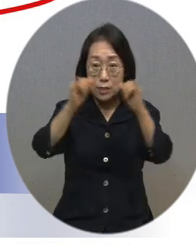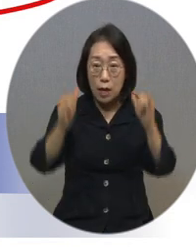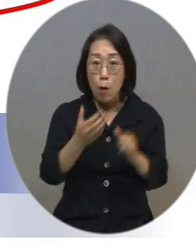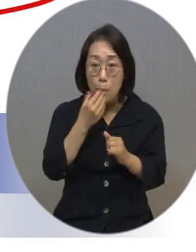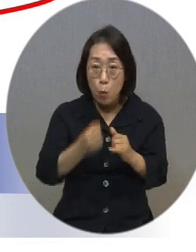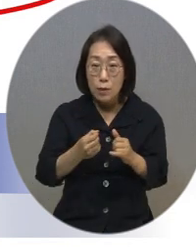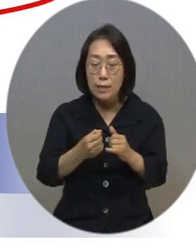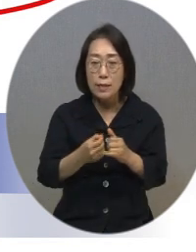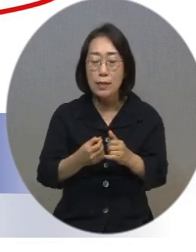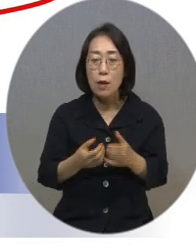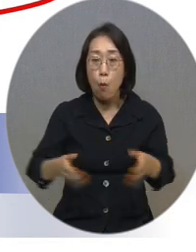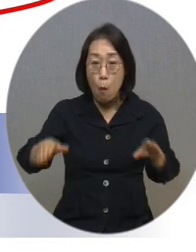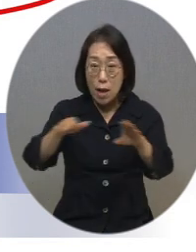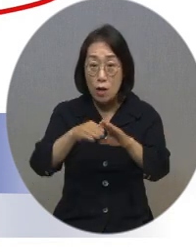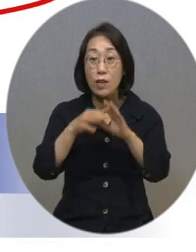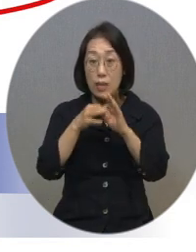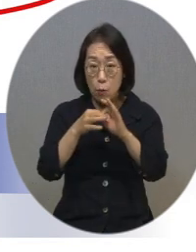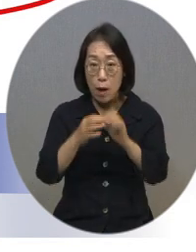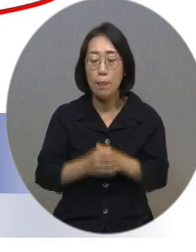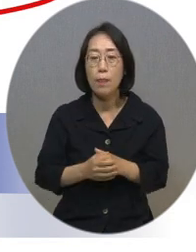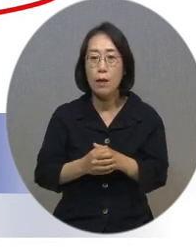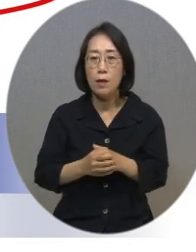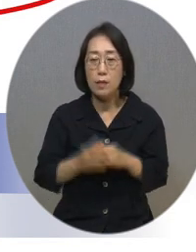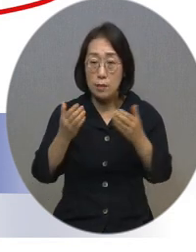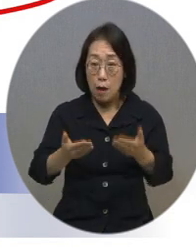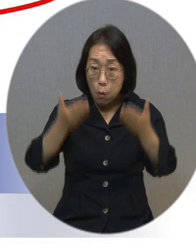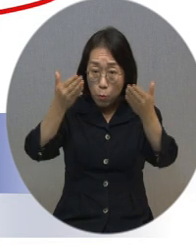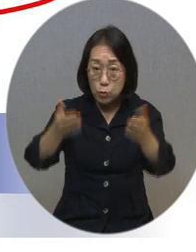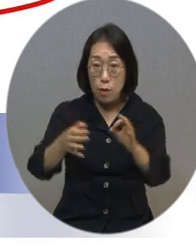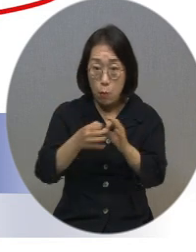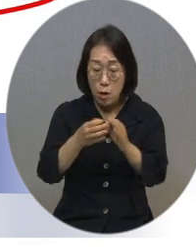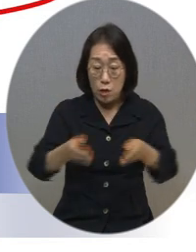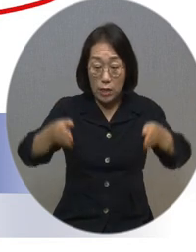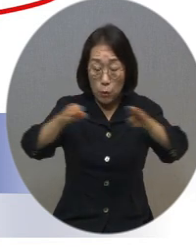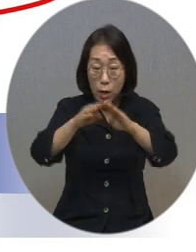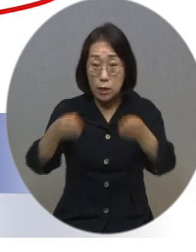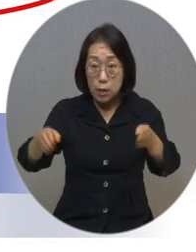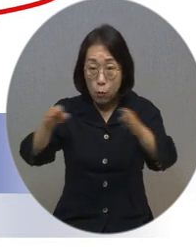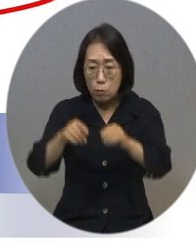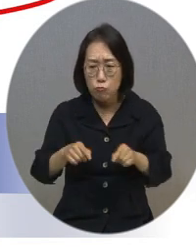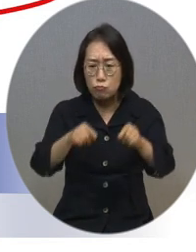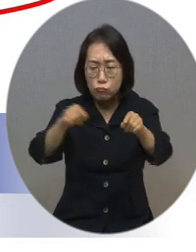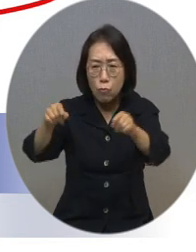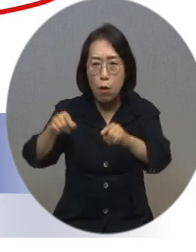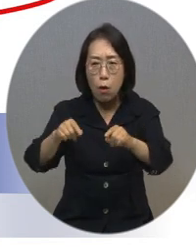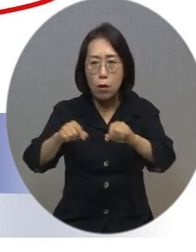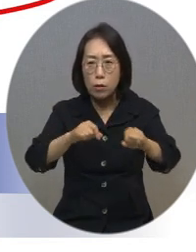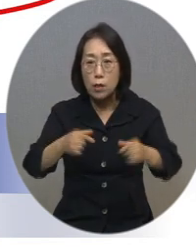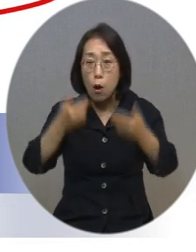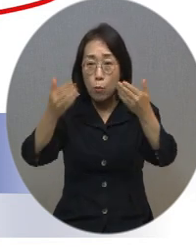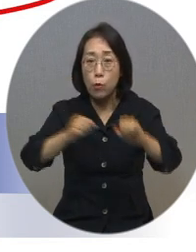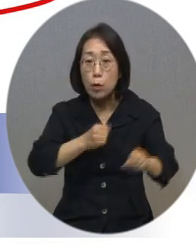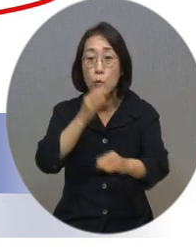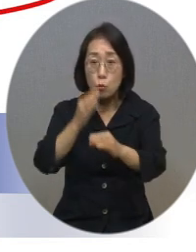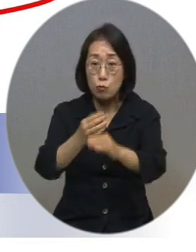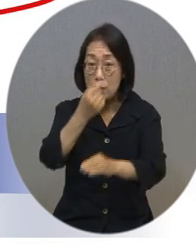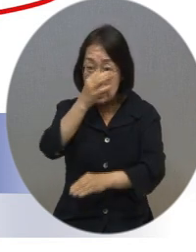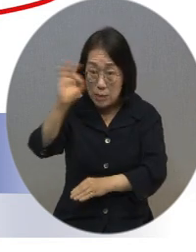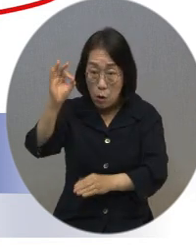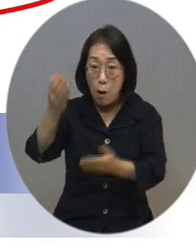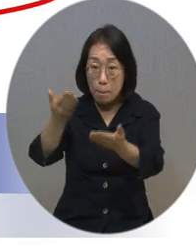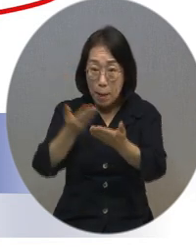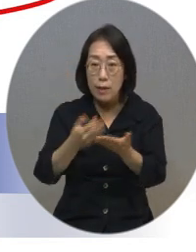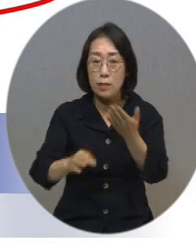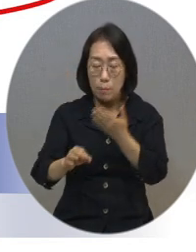청소년 활동 진흥원 등이 자원봉사 시행 기간을 통해 활동 종이어음 인정받는 경우 별도의 가입